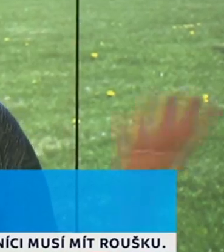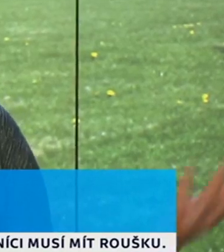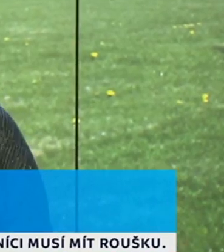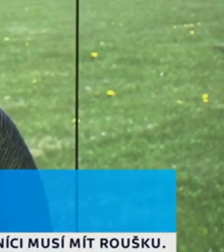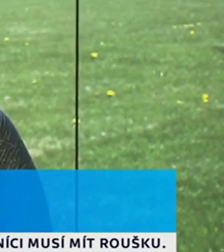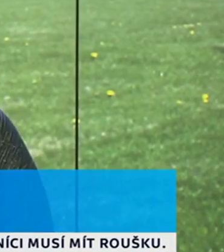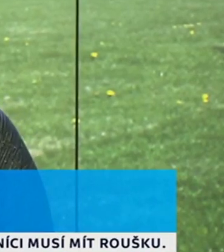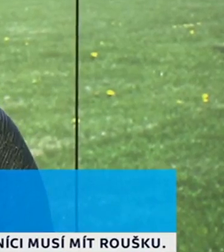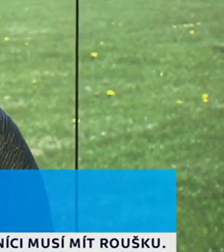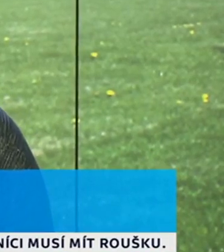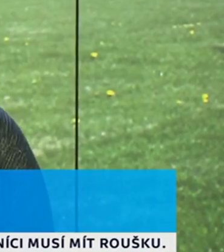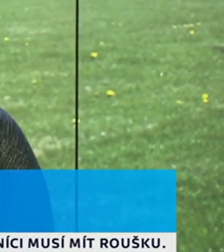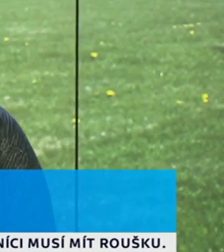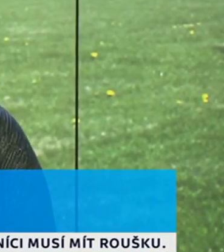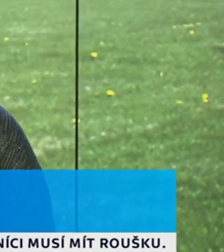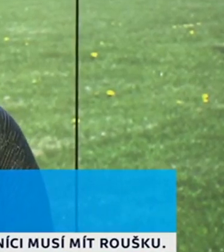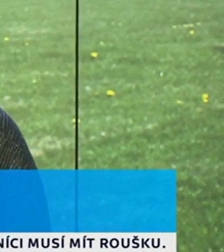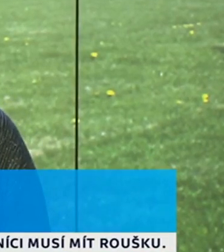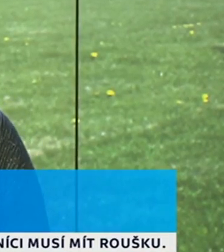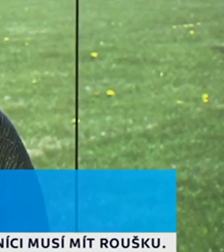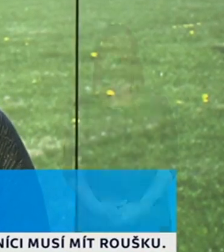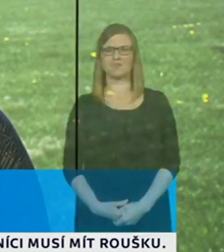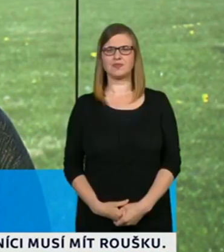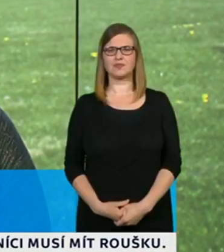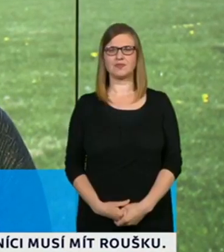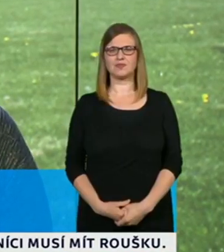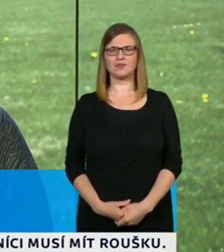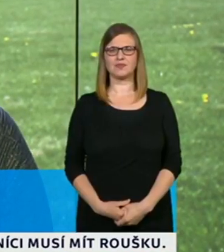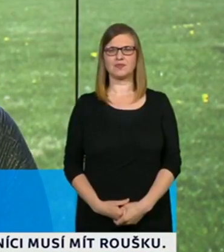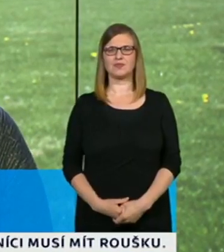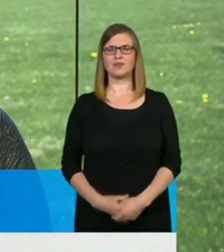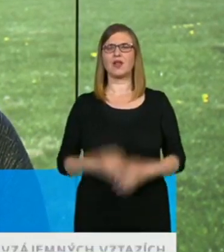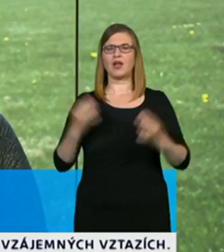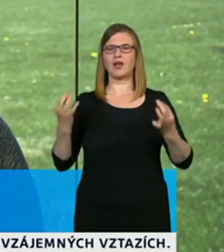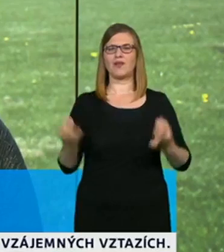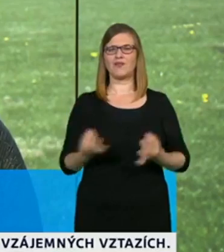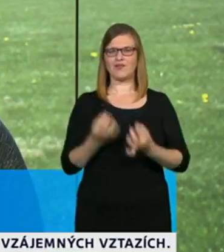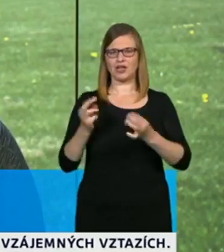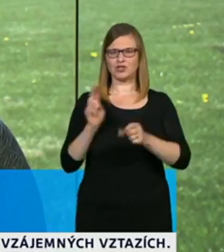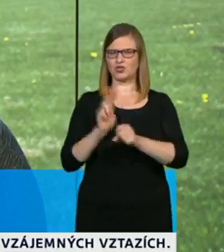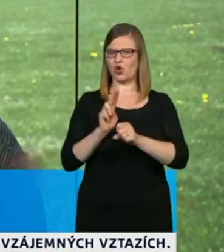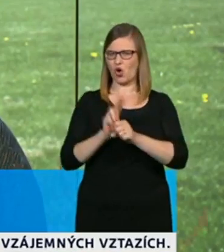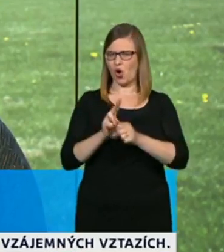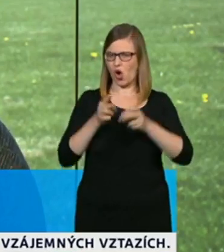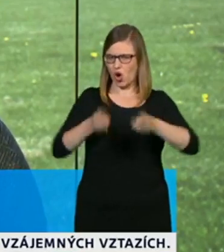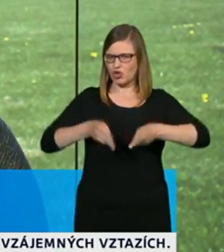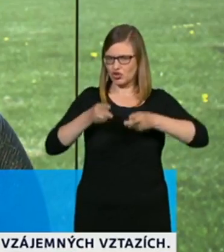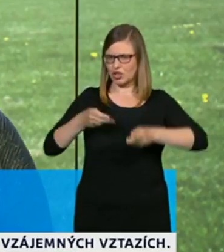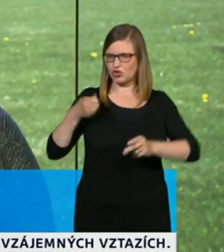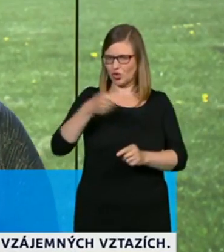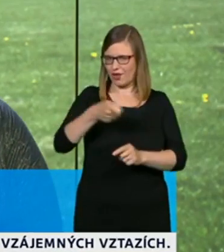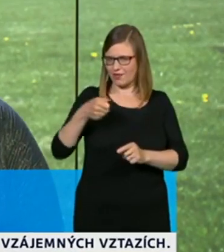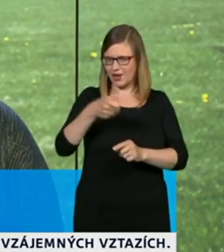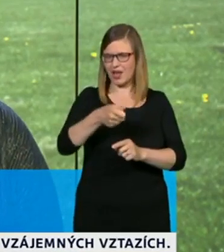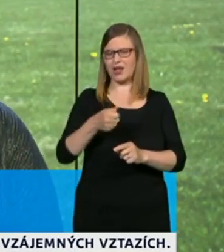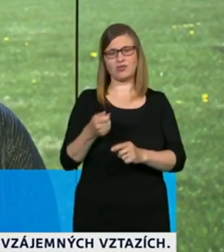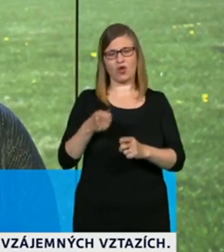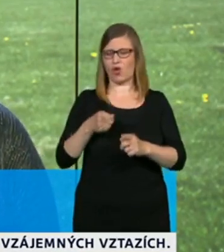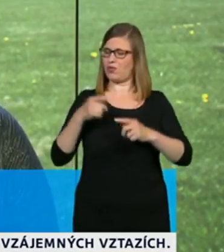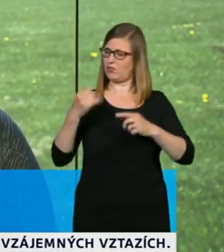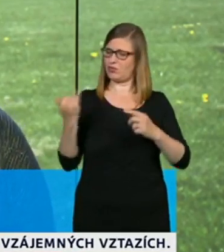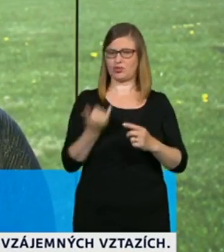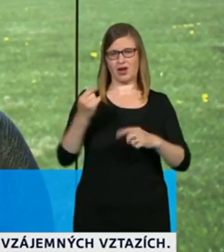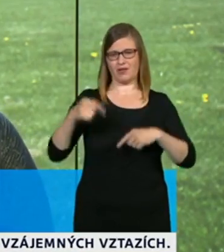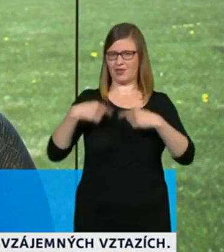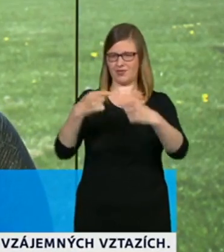závěr, ale ono, víte, těch věcí je tolik, co řešíme, že prostě se to pořád vyvíjí v čase, že se budeme dnes bavit o vládní